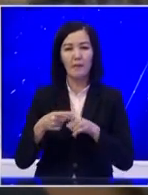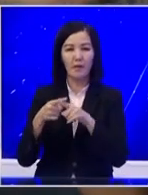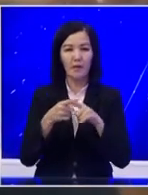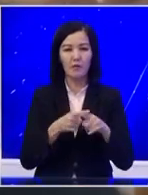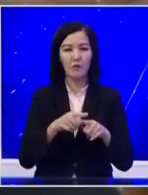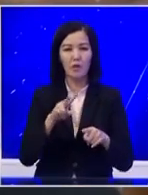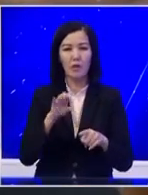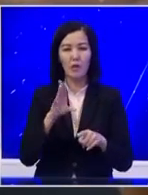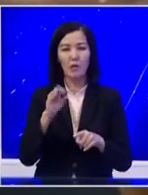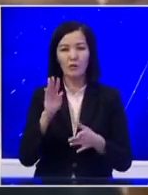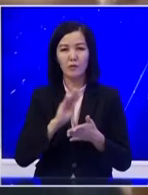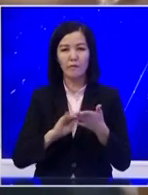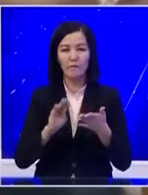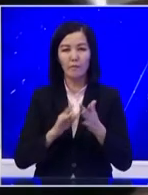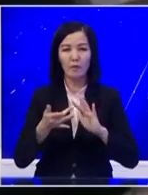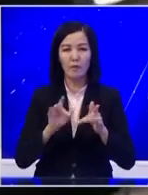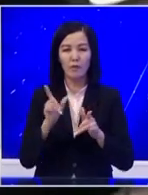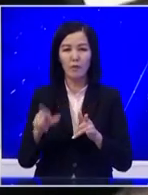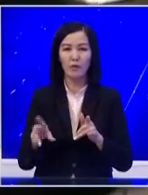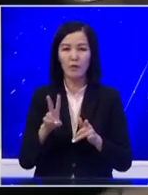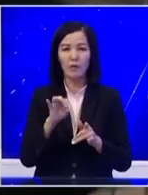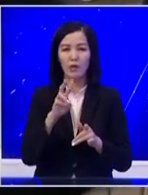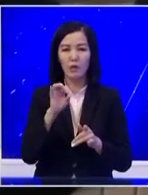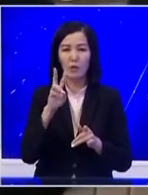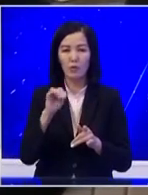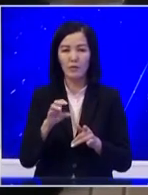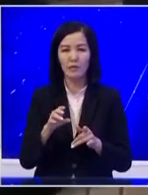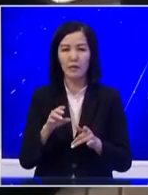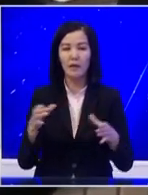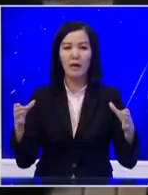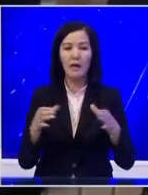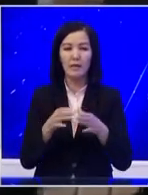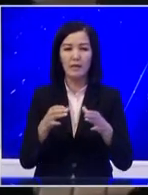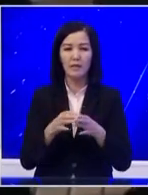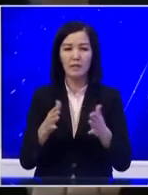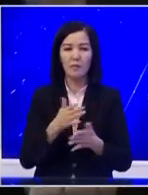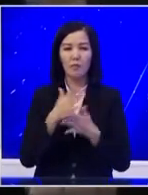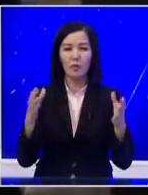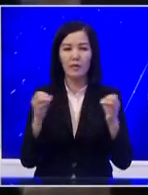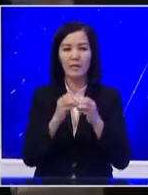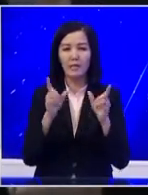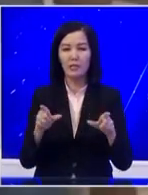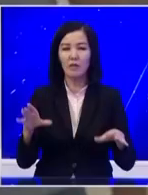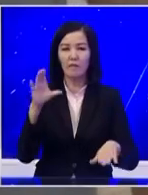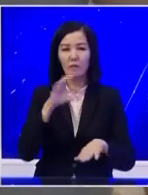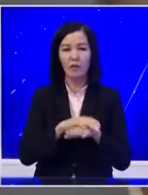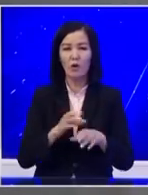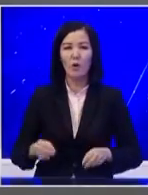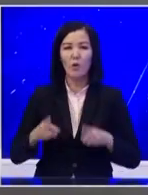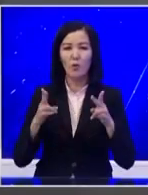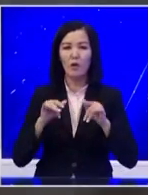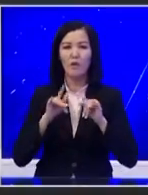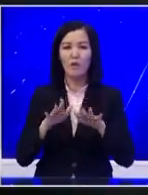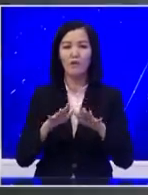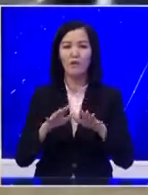Игорь Лосик, блогеры из Слуцка Владимир Неронский и так далее. По данным организации, более 10 блогеров задержаны в рамках уголовного дела по